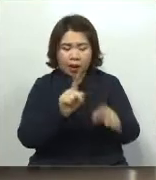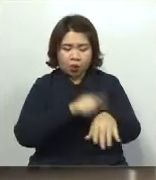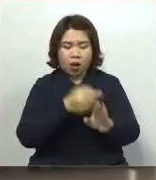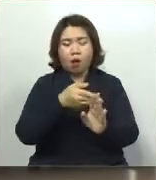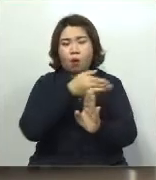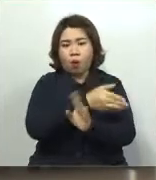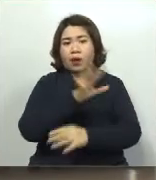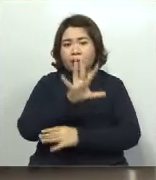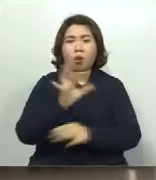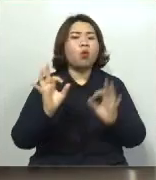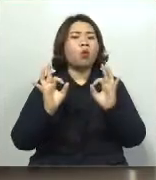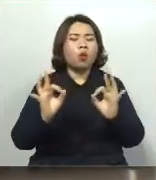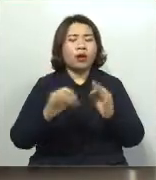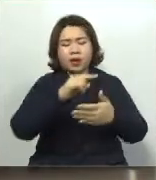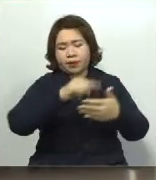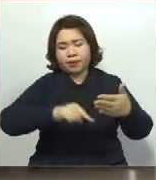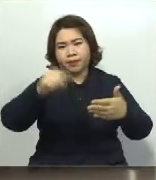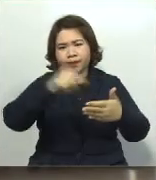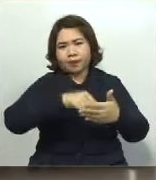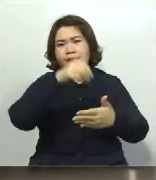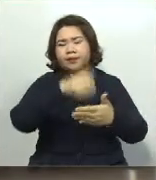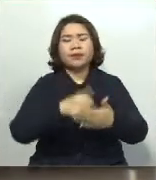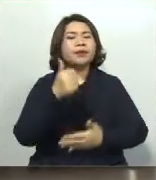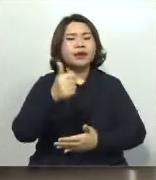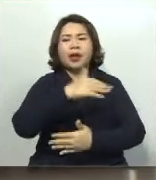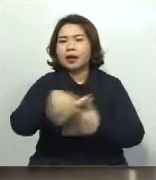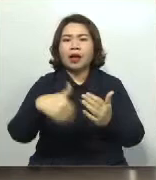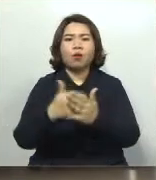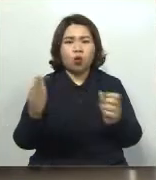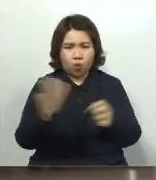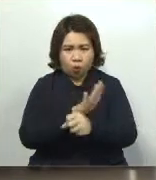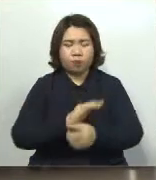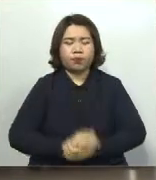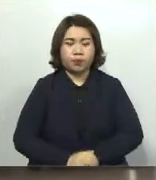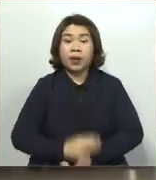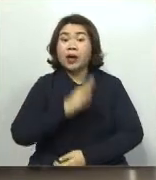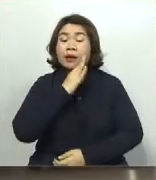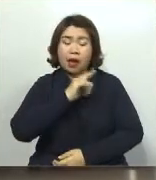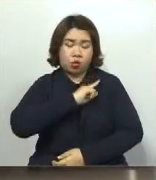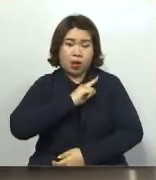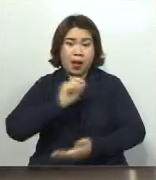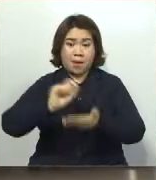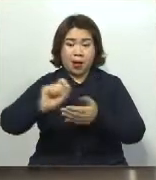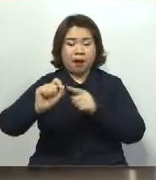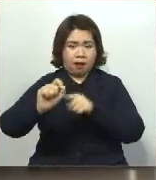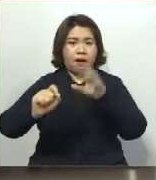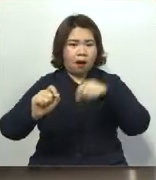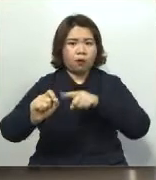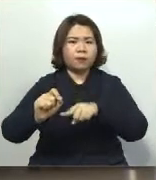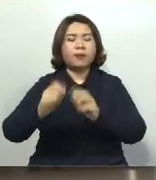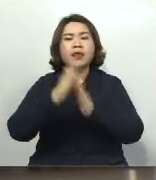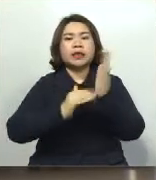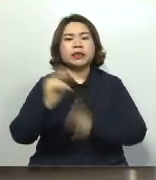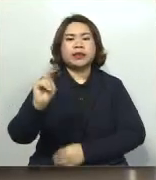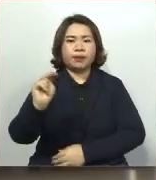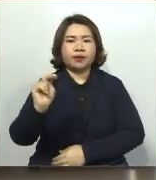า 17:00 น.ก็จะได้ใช้สิทธิ์กันทุกคนค่ะส่วนใครที่นำปากกามาเองนะคะกกต.ก็เน้นย้ำว่าจะต้องเป็นปากกาสีน้ำเ